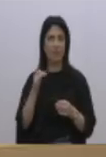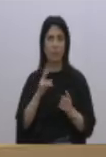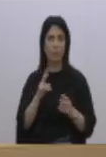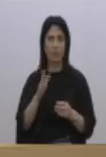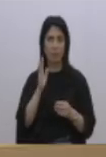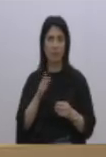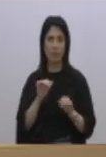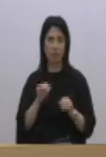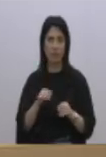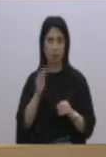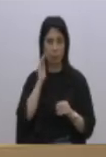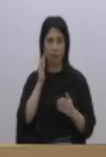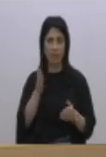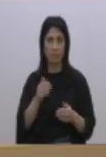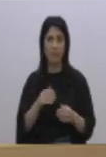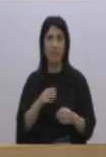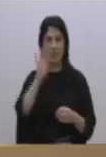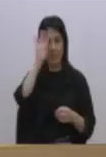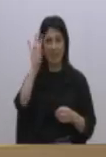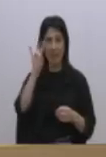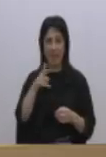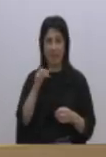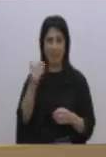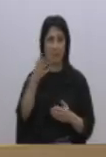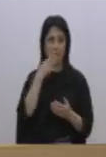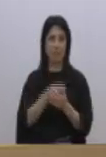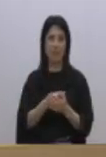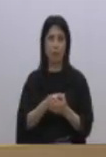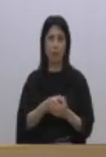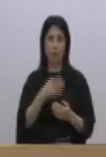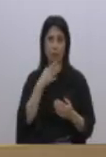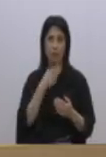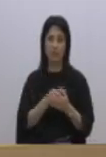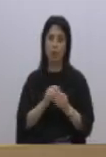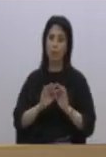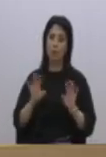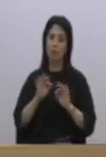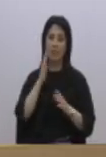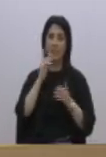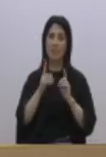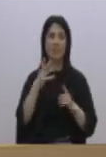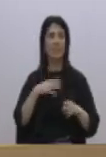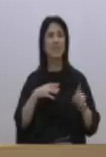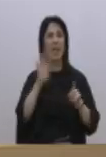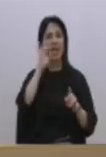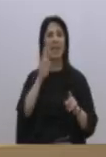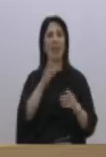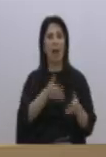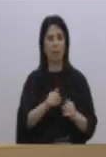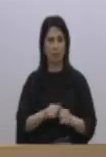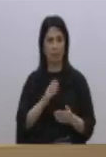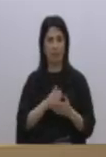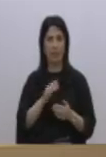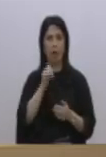თუ იქნება შეგვიძლია მოვასმინოთ კიდეც ირანელი გიდები მაგალითად თავის თანამემამულეებს როგორ უყვებიან რომ სინამდვილეში საქართველო ირანია,